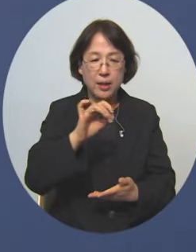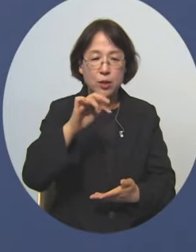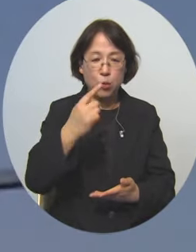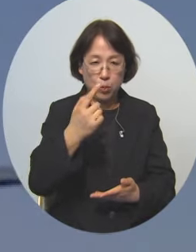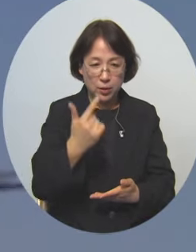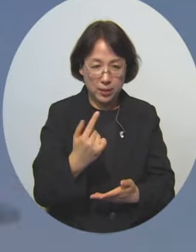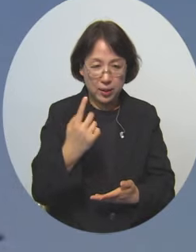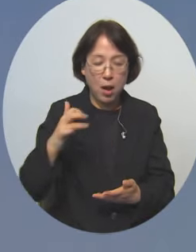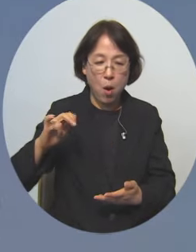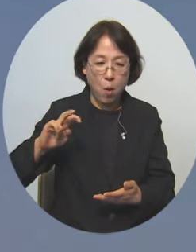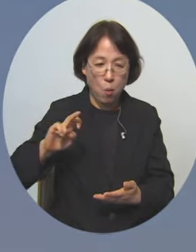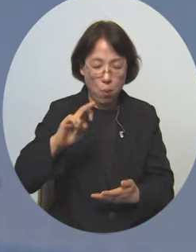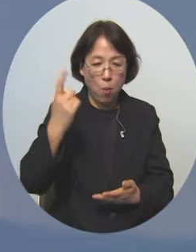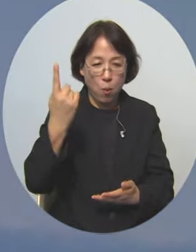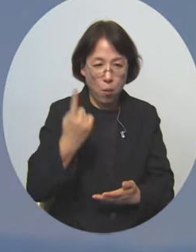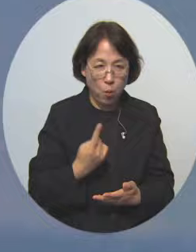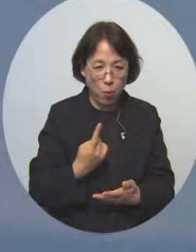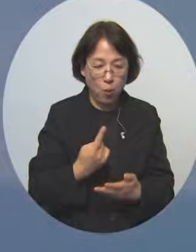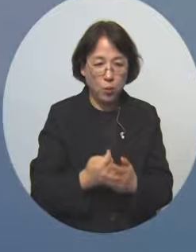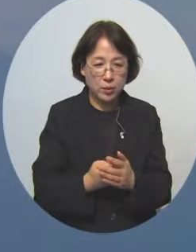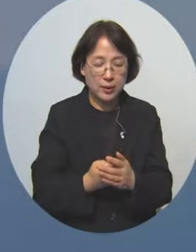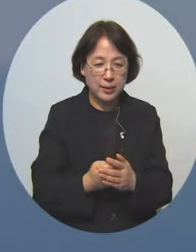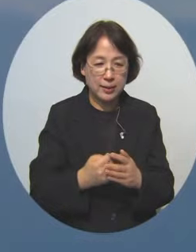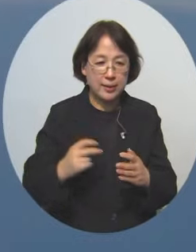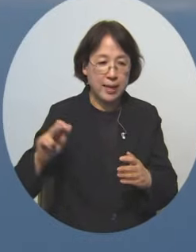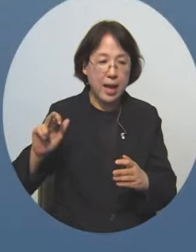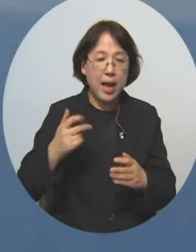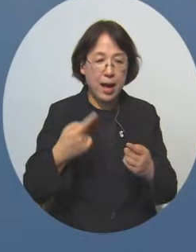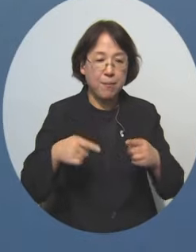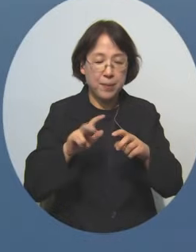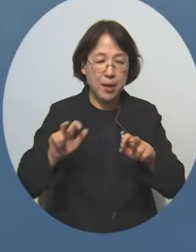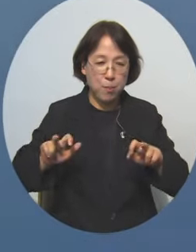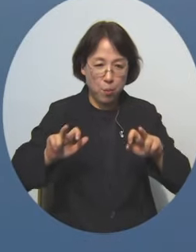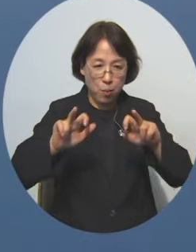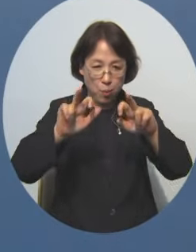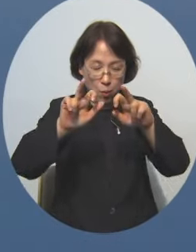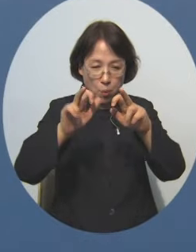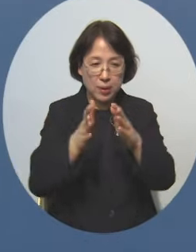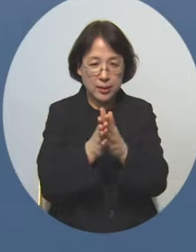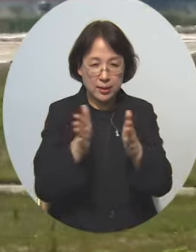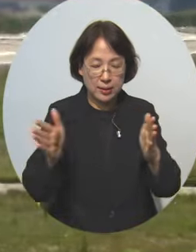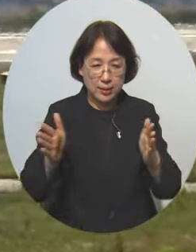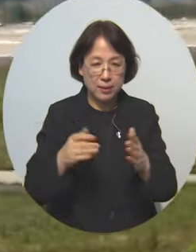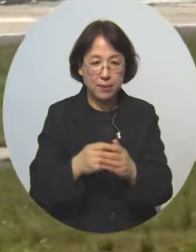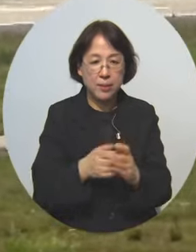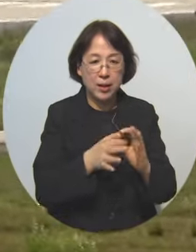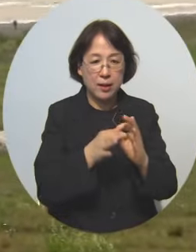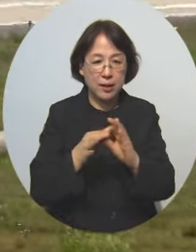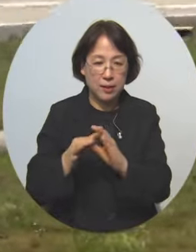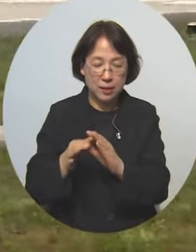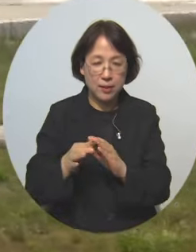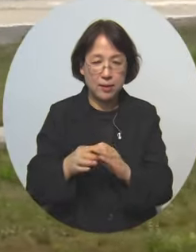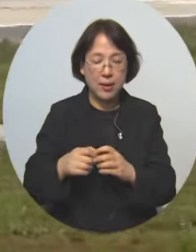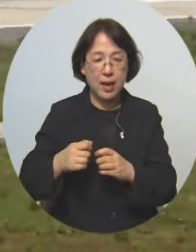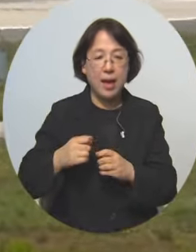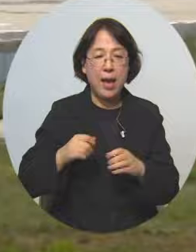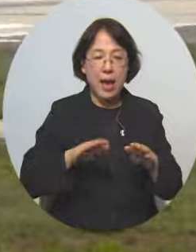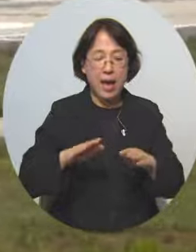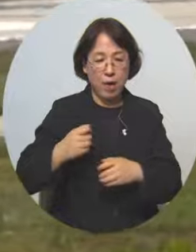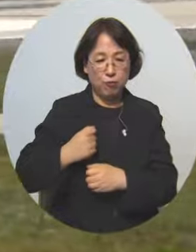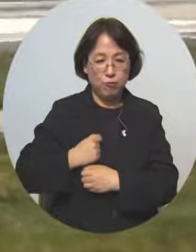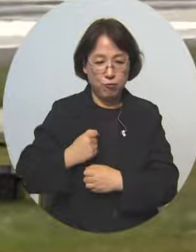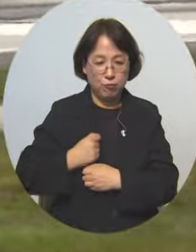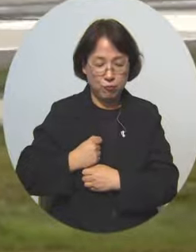진입하자 P3 해상 초계기가 함께 동조 비행을 실시합니다. 이어 포항 해군 작전사령부 활주로에